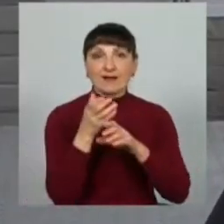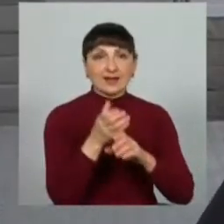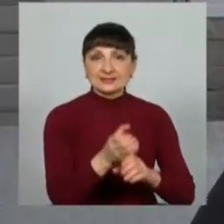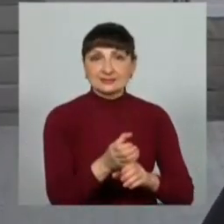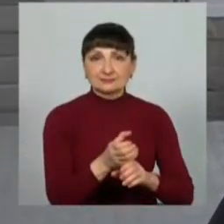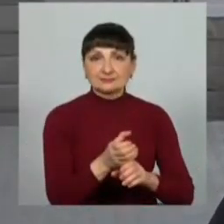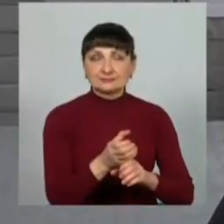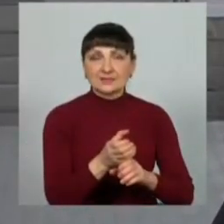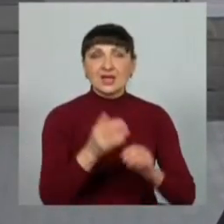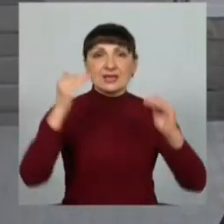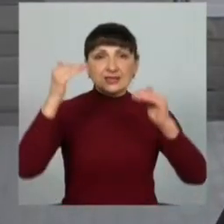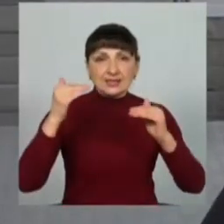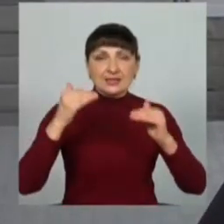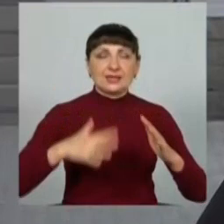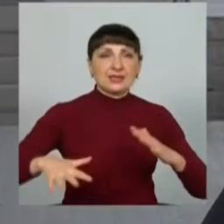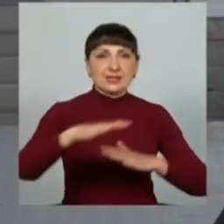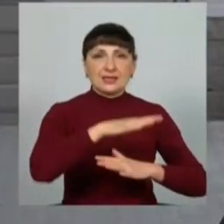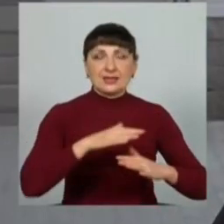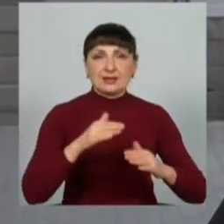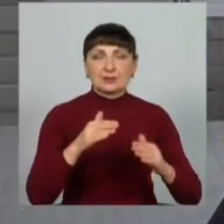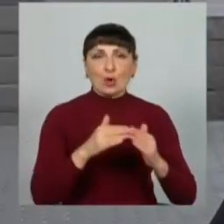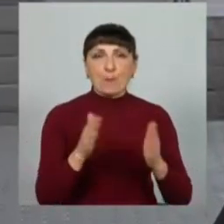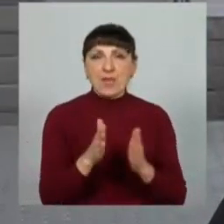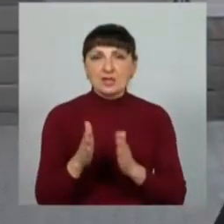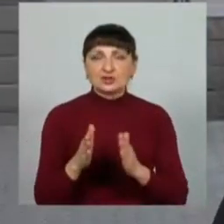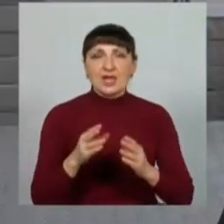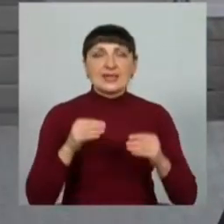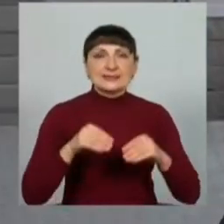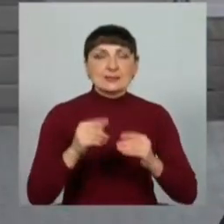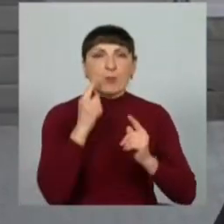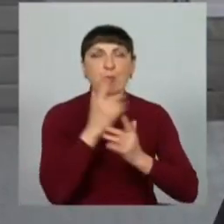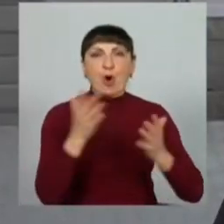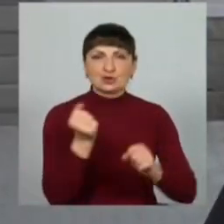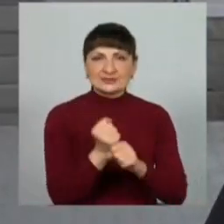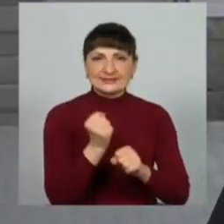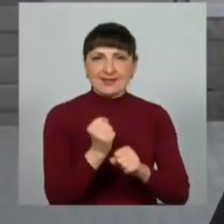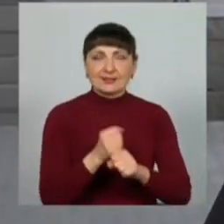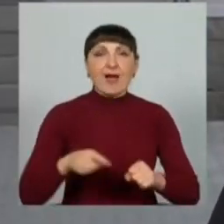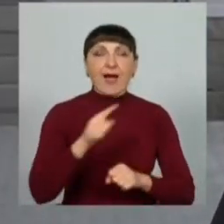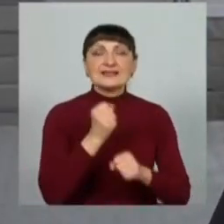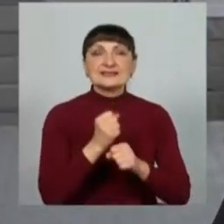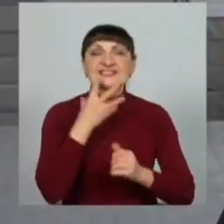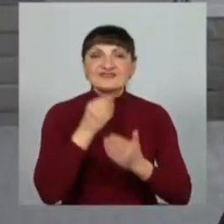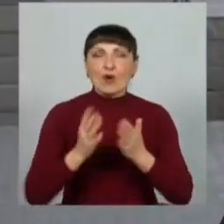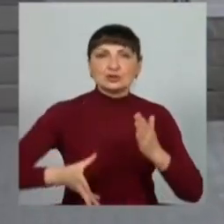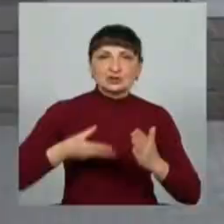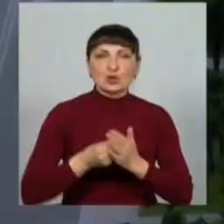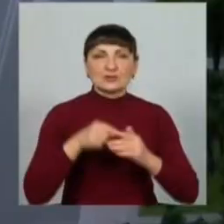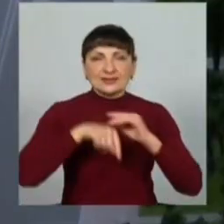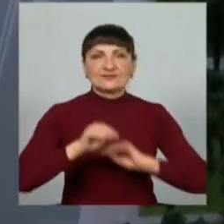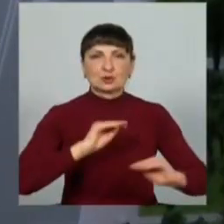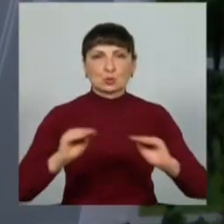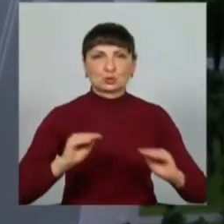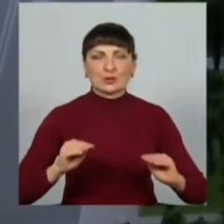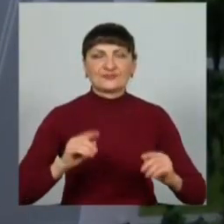объему квадратных метров, увеличил площадь озеленения. И самый главный аспект того, что они создают за свой счет инфраструктуру. В